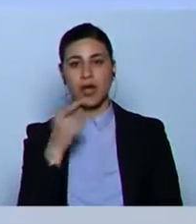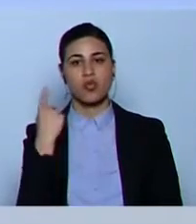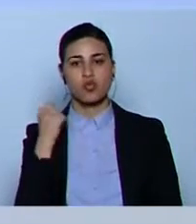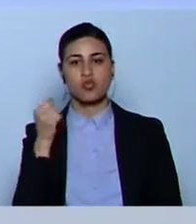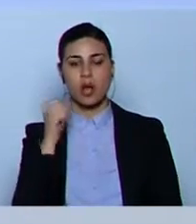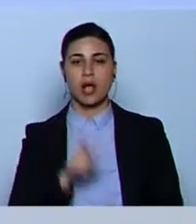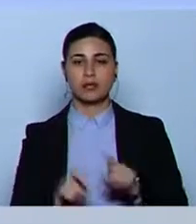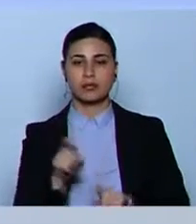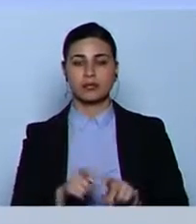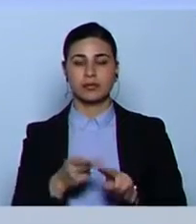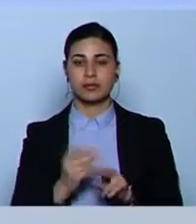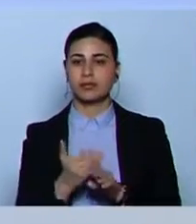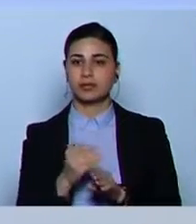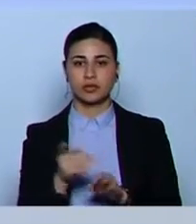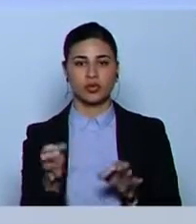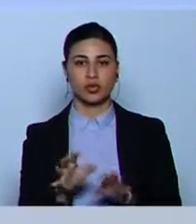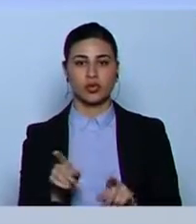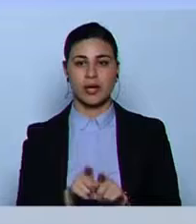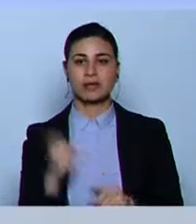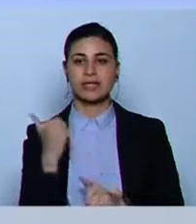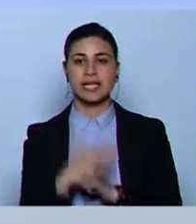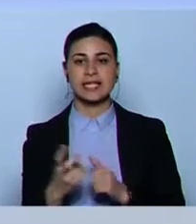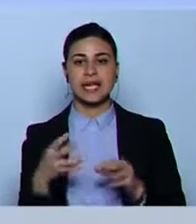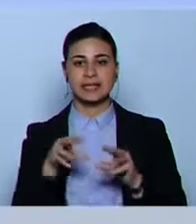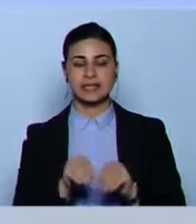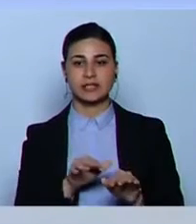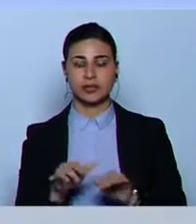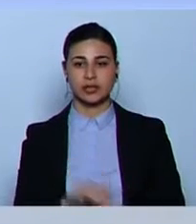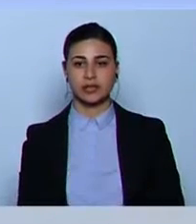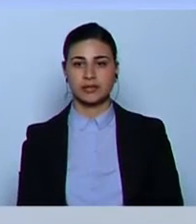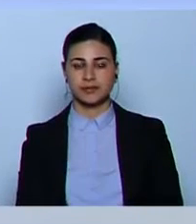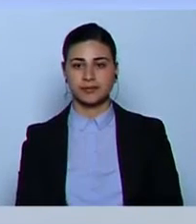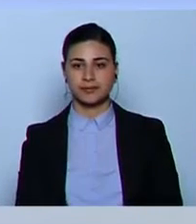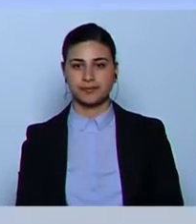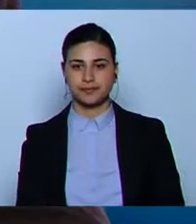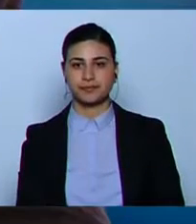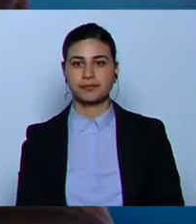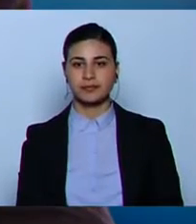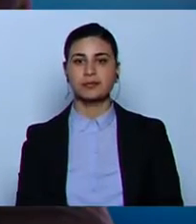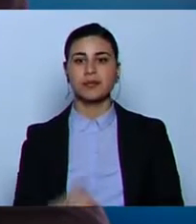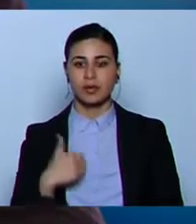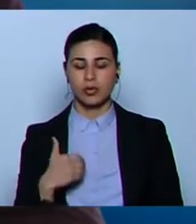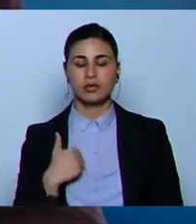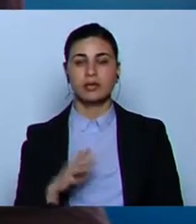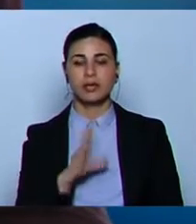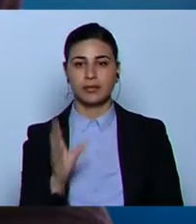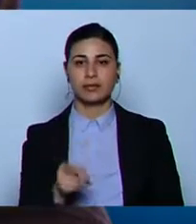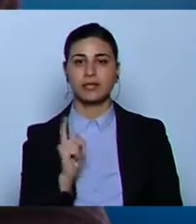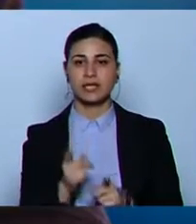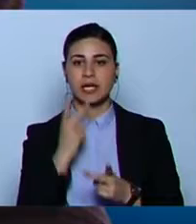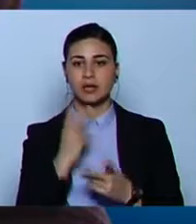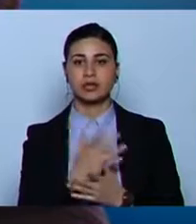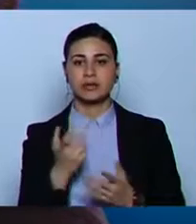ნაბიჯად და ეს არ არის თანმიმდევრული მიყოლა, თქვა, დეცენტრალიზაციის პროცესების. კი ბატონო, მოგესალმებით, ნინო, მივესალმები რეალური